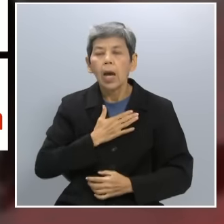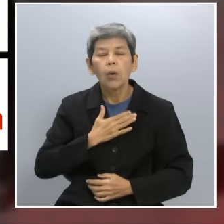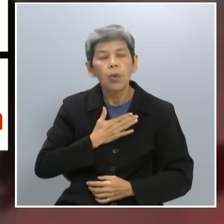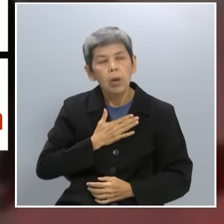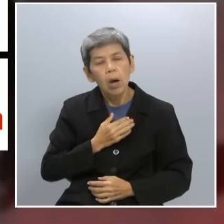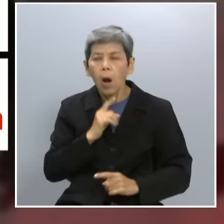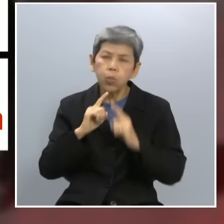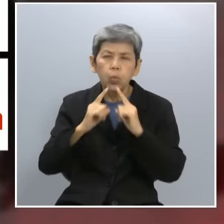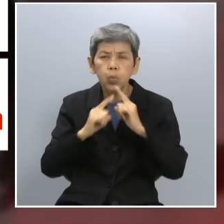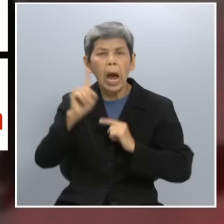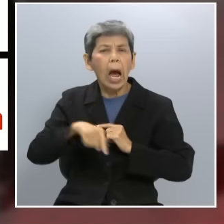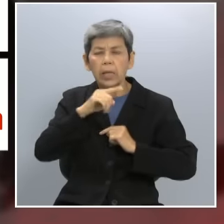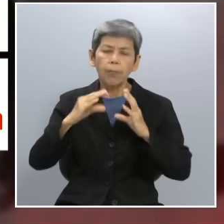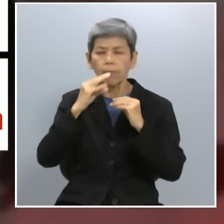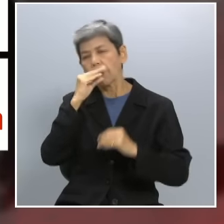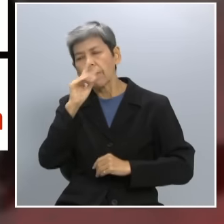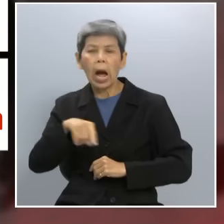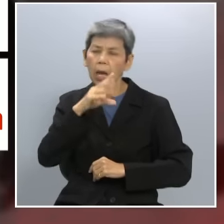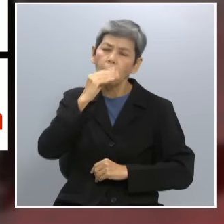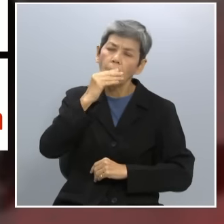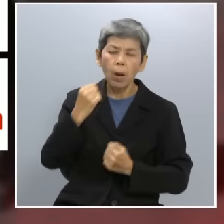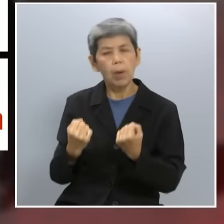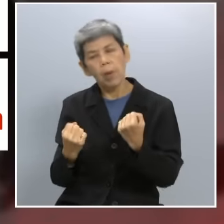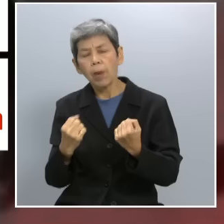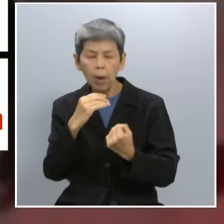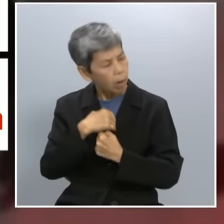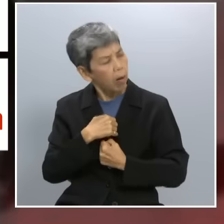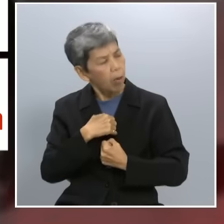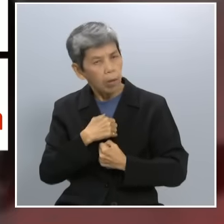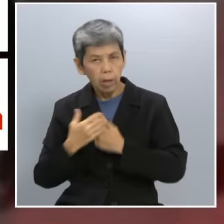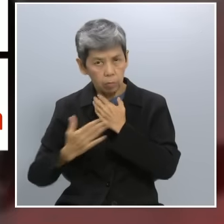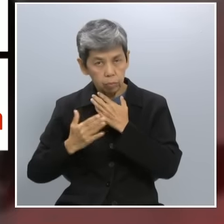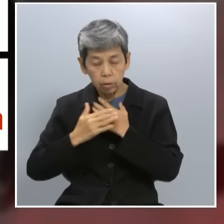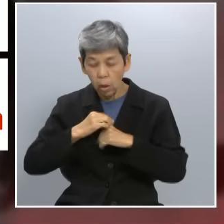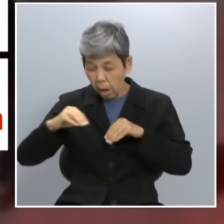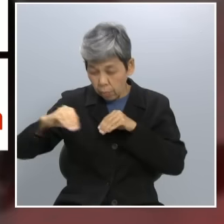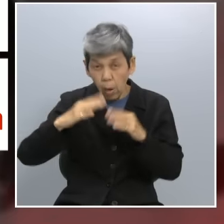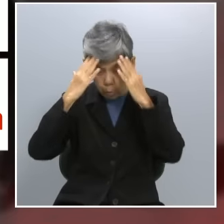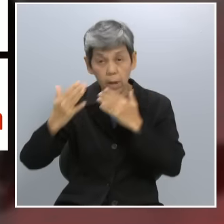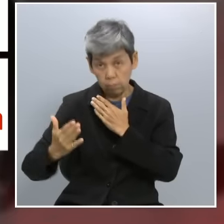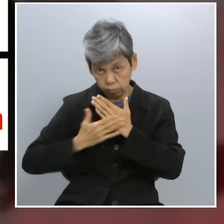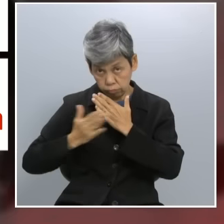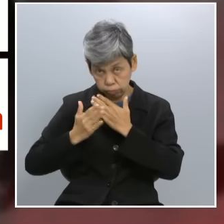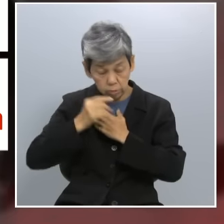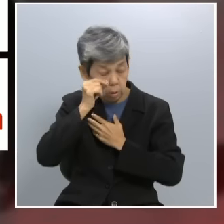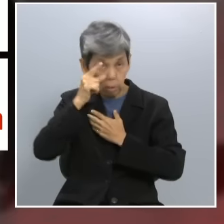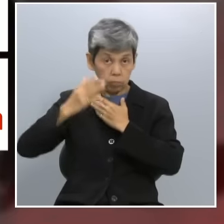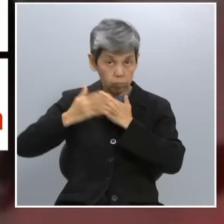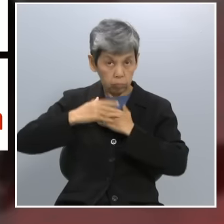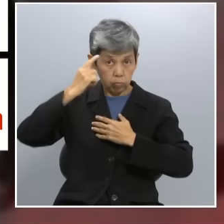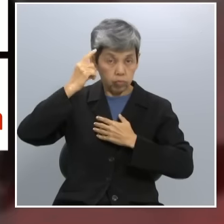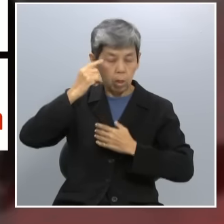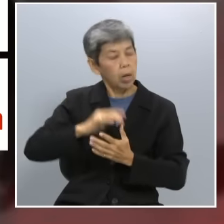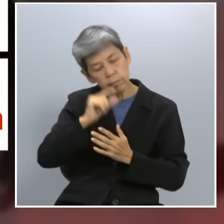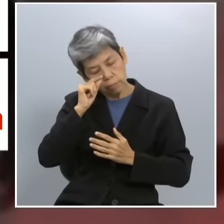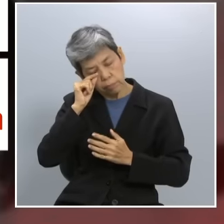เพูดกับเราเเป็นภาษาอังกฤษตลอดเลยนะแล้วบอกให้ปลุกหากใกล้ถึงหวยหินแล้วนะให้ปลุกด้วยนะเ่าจาก